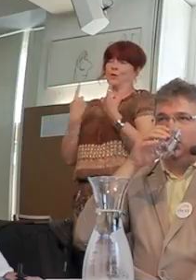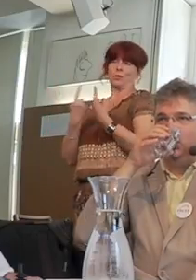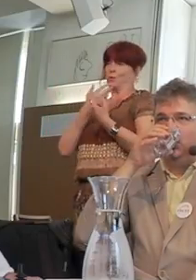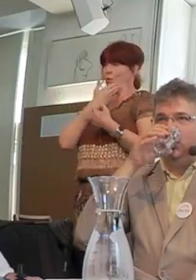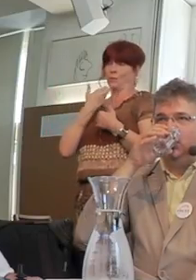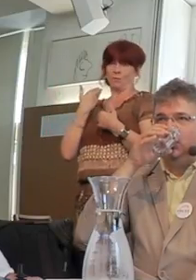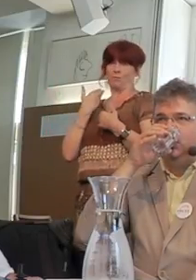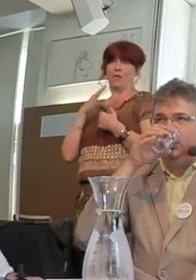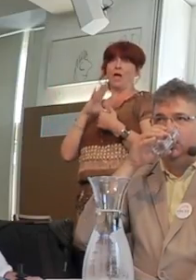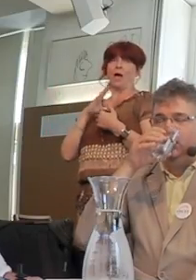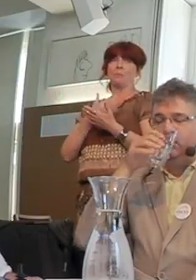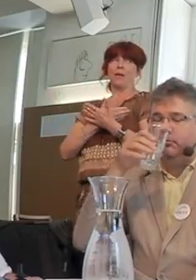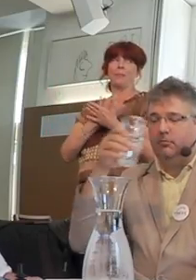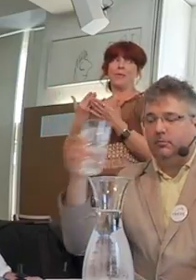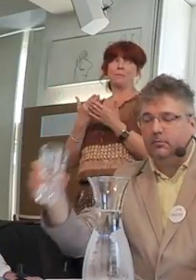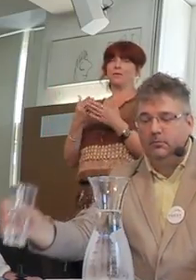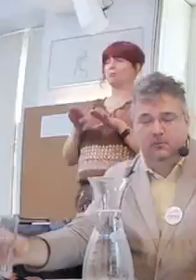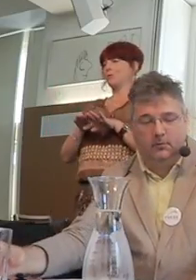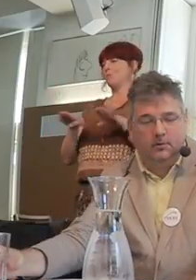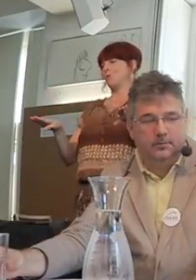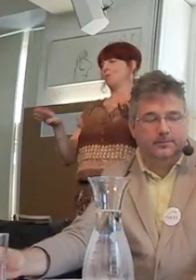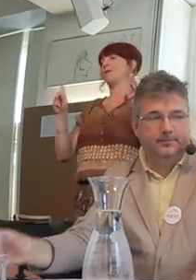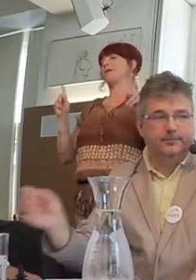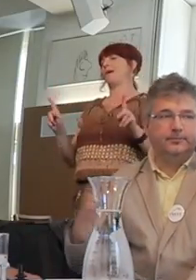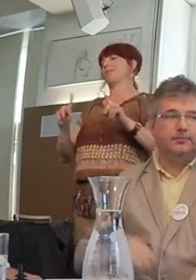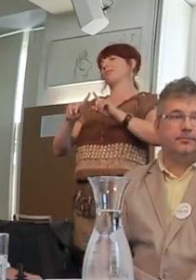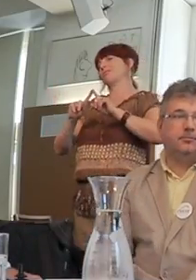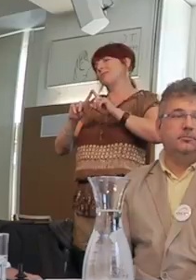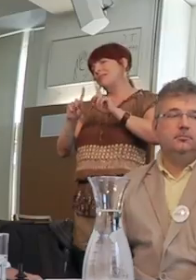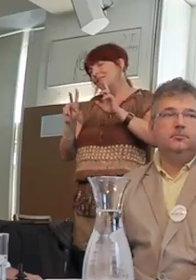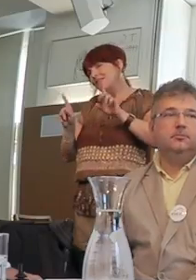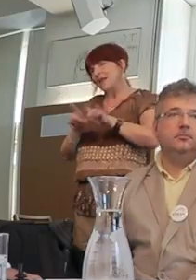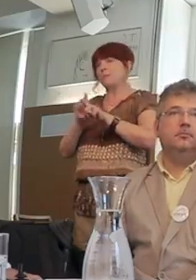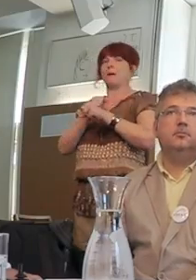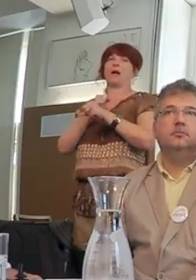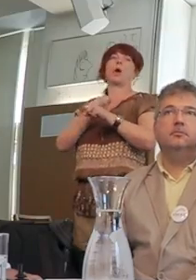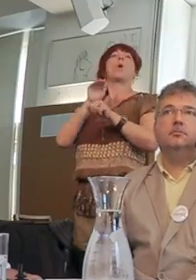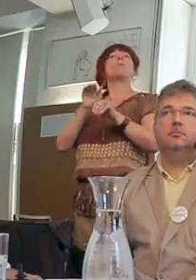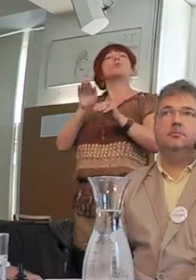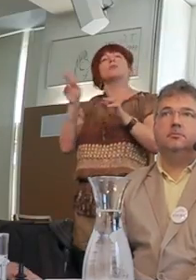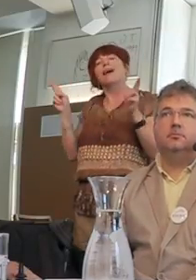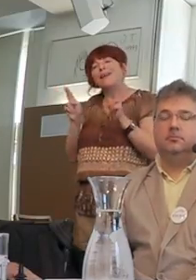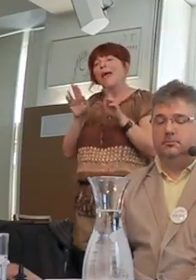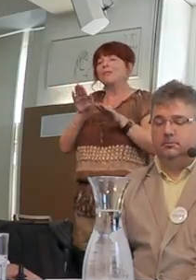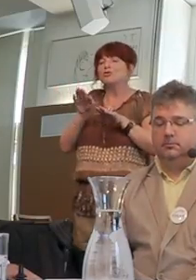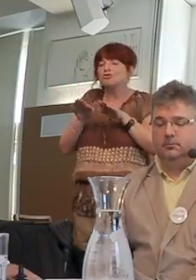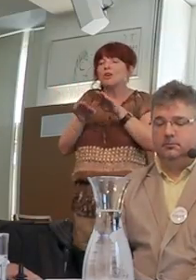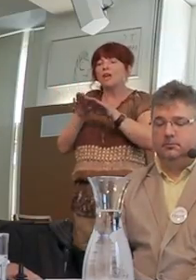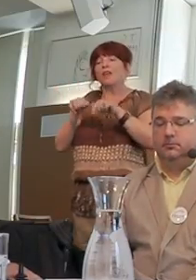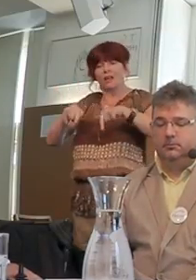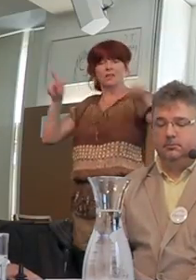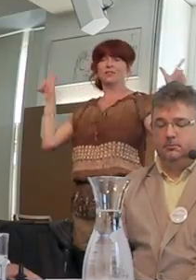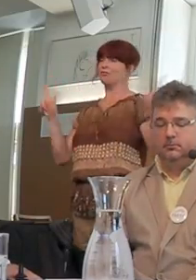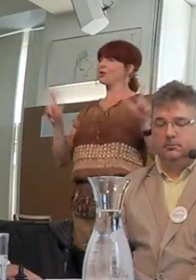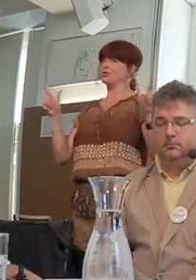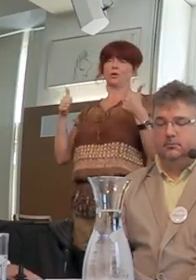ist niemand hier auf der Bühne, dem es so ähnlich geht. Ich glaube, wir müssen kleine Schritte setzen in diese Veranstaltung hier. Ich finde das irgendwie